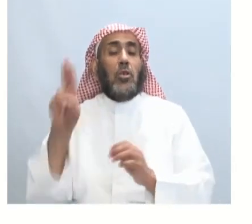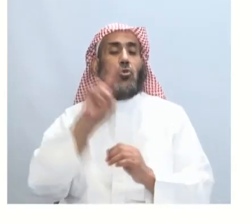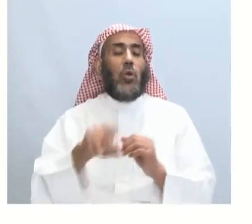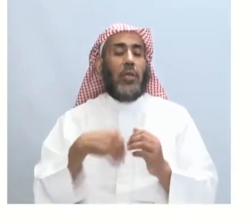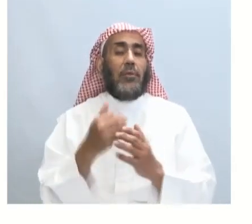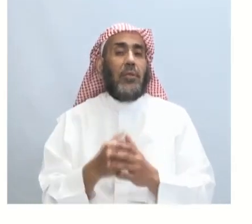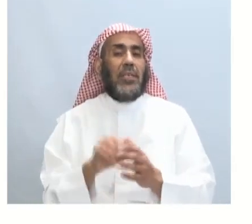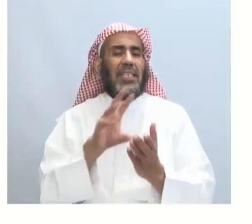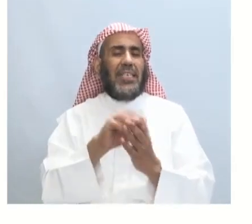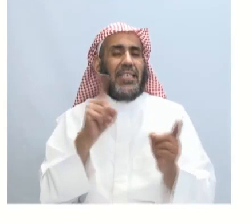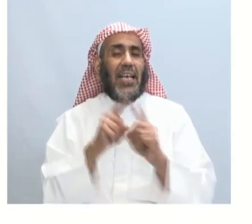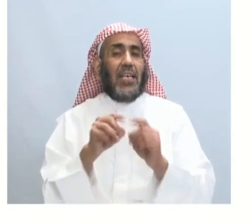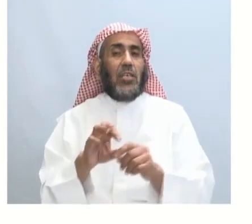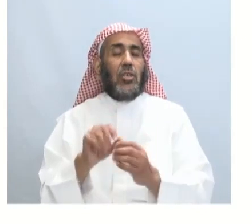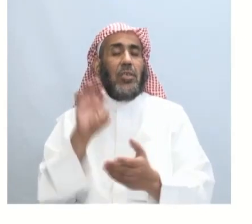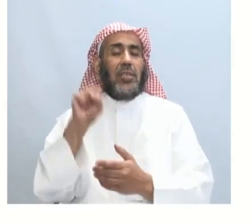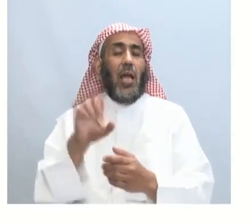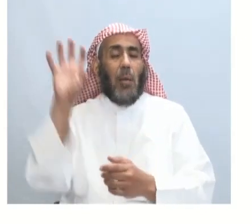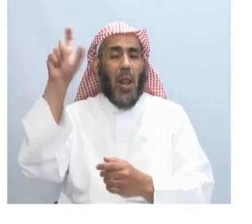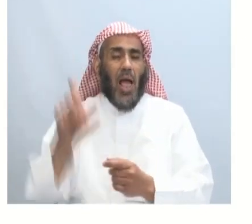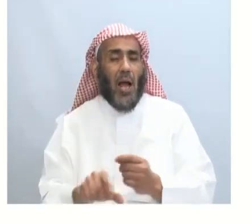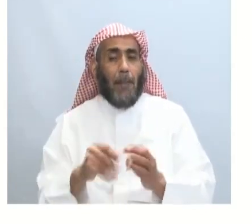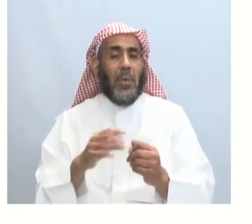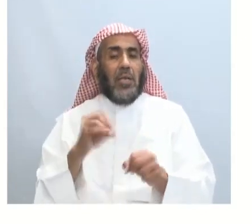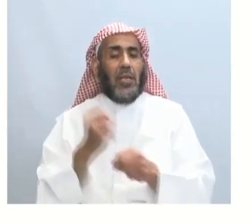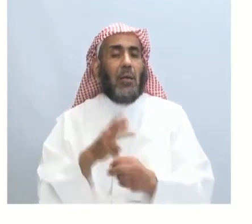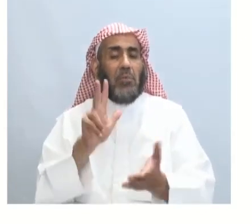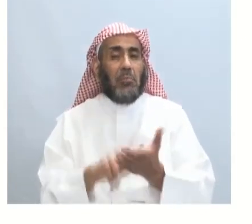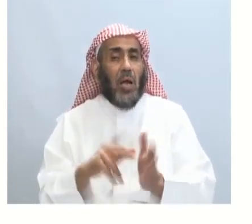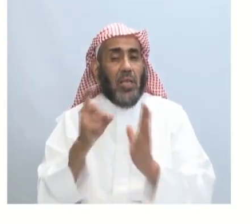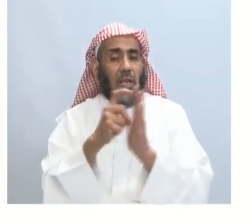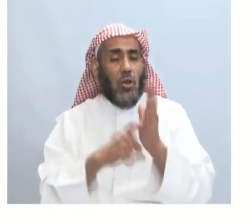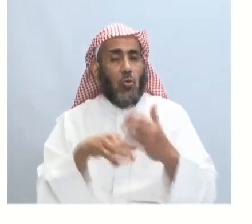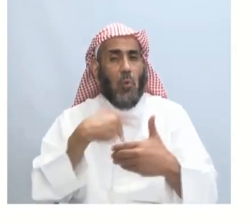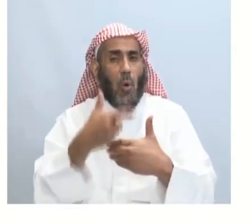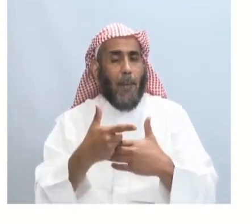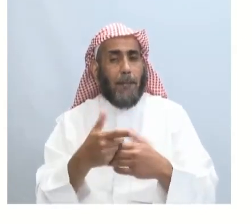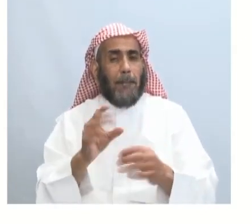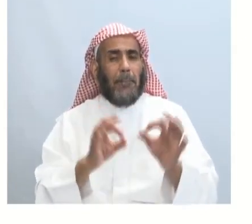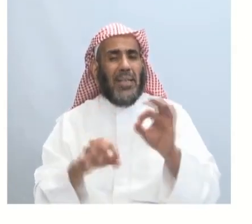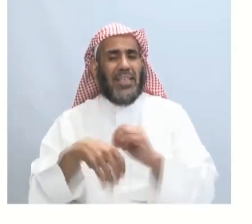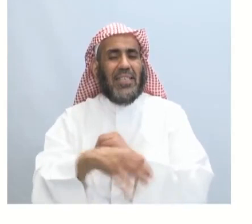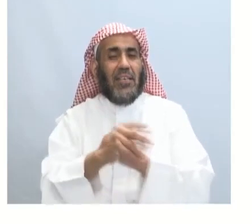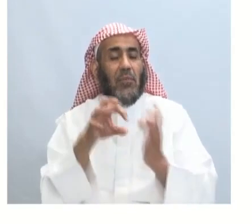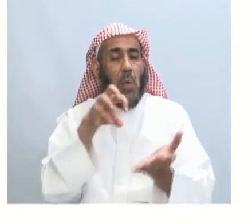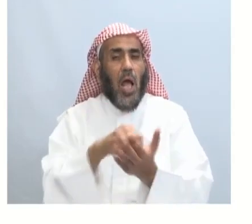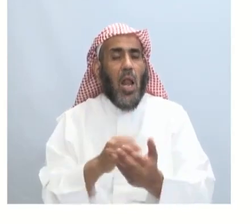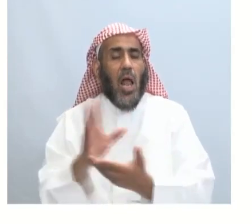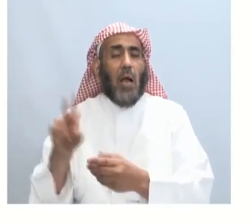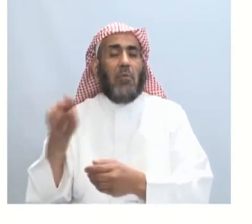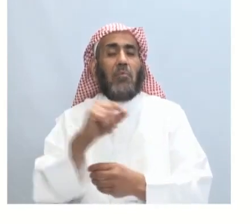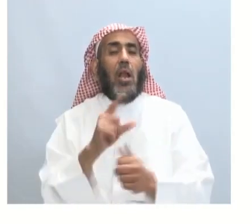يليه استخرج صاحب الحق ومحلي فيما لديك من تطبيقات قانونيه ثم قم بتصنيف محل الحق كما في المثال